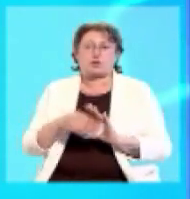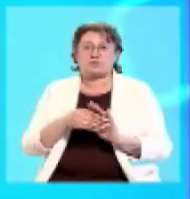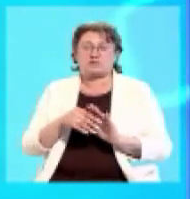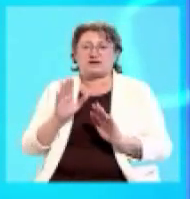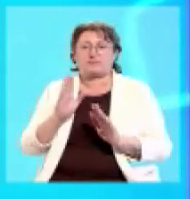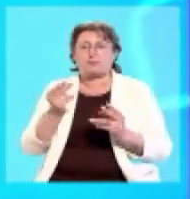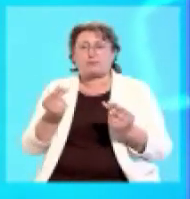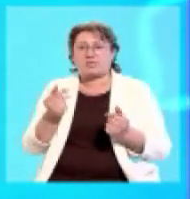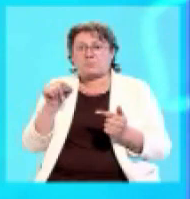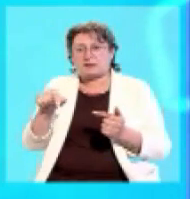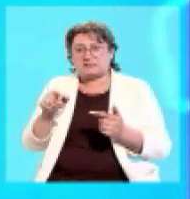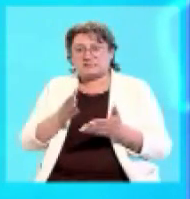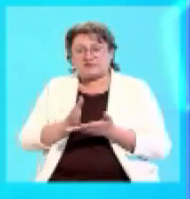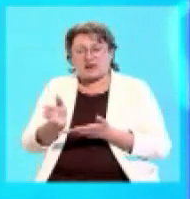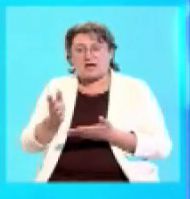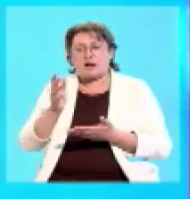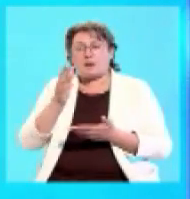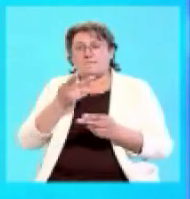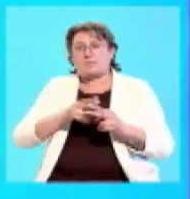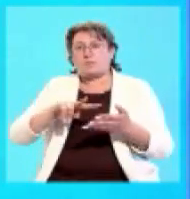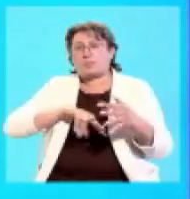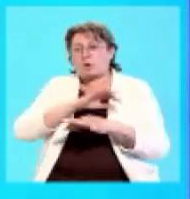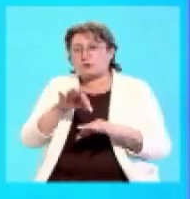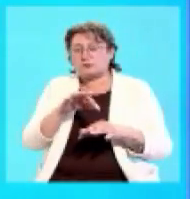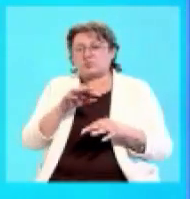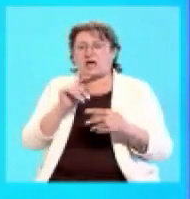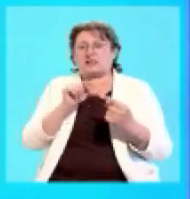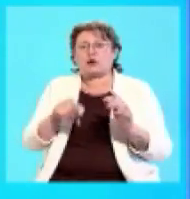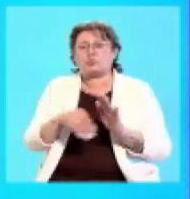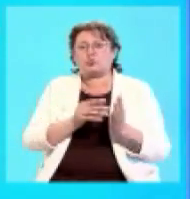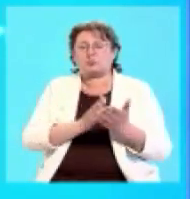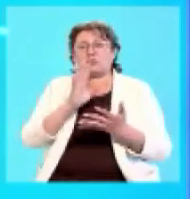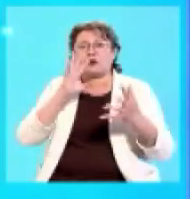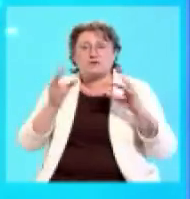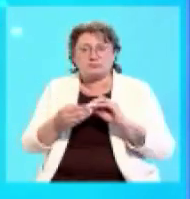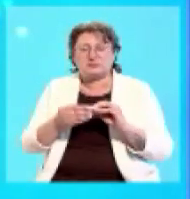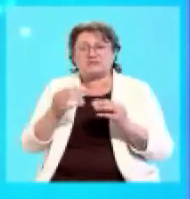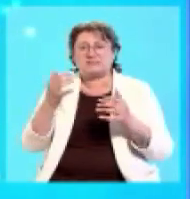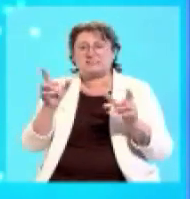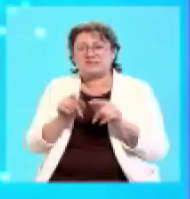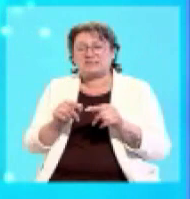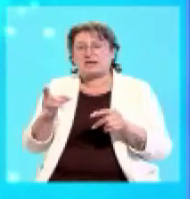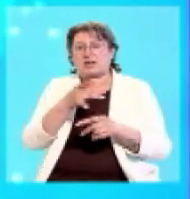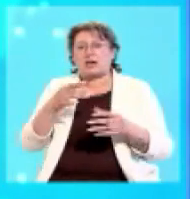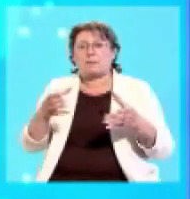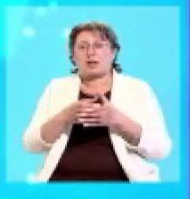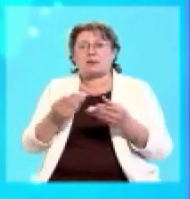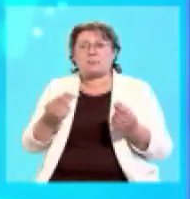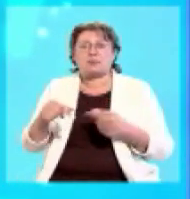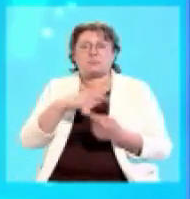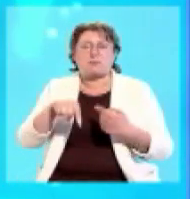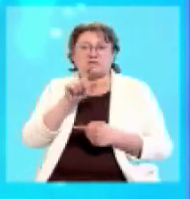в предпринимательской среде. В рамках данного проекта антикоррупционная служба тесно сотрудничает с региональной палатой